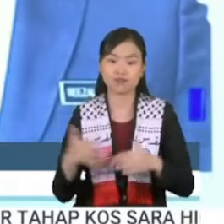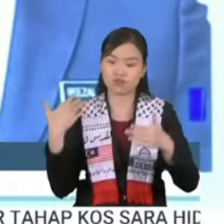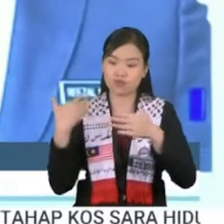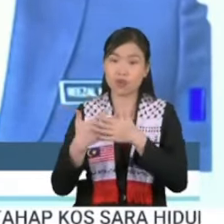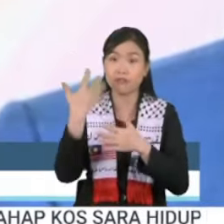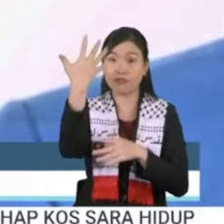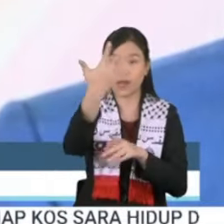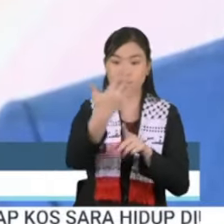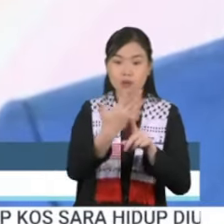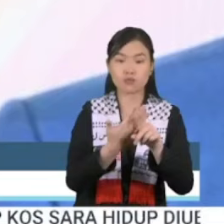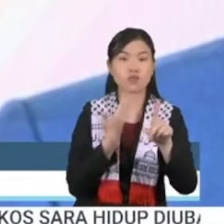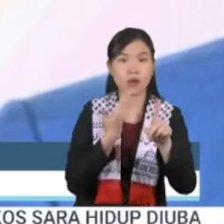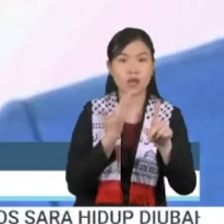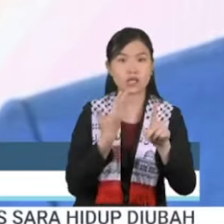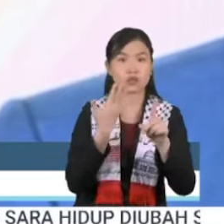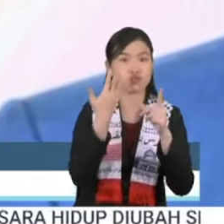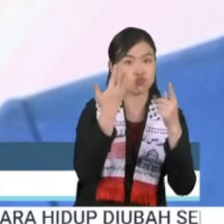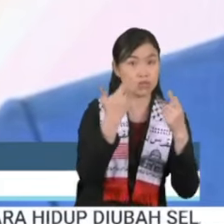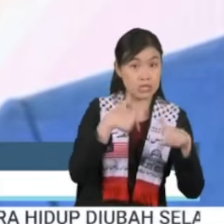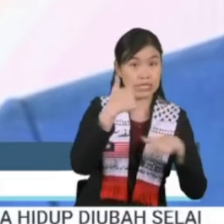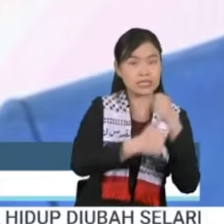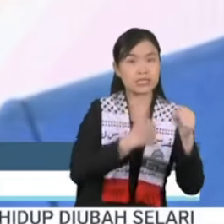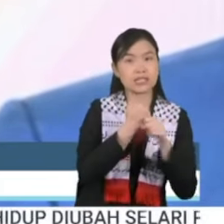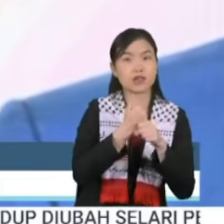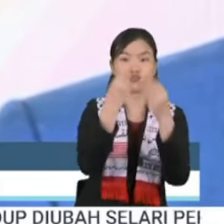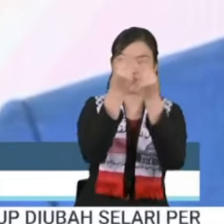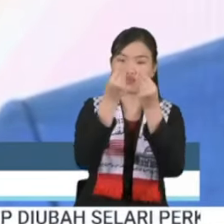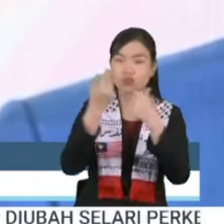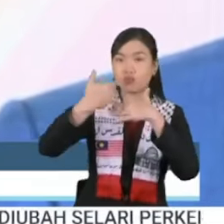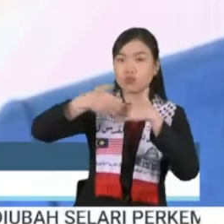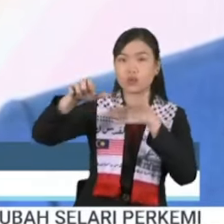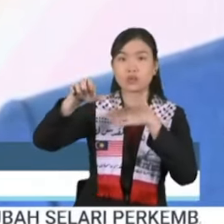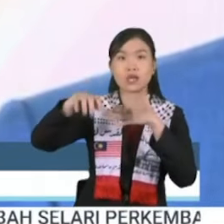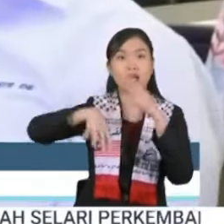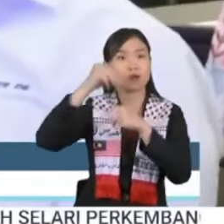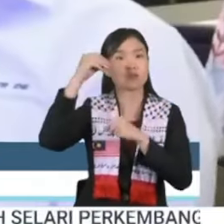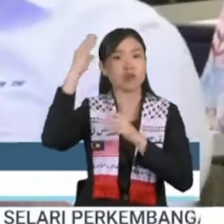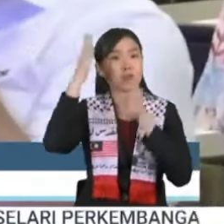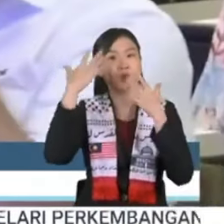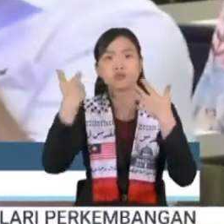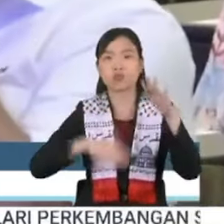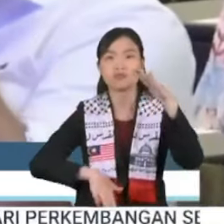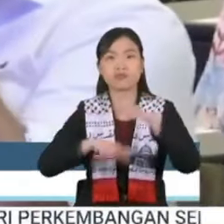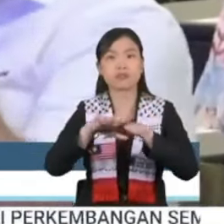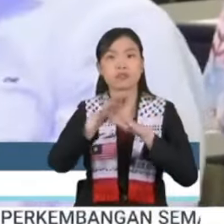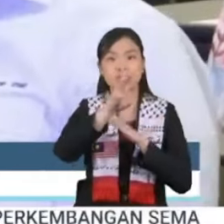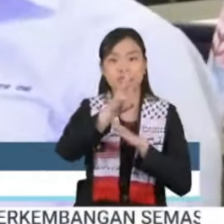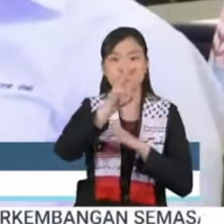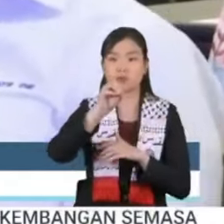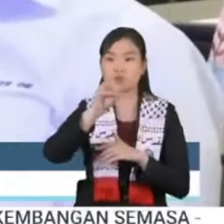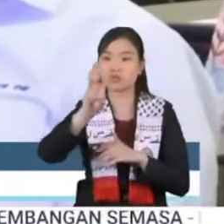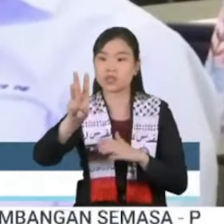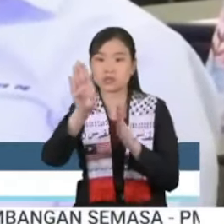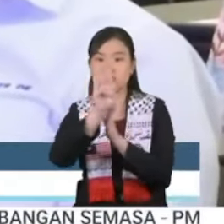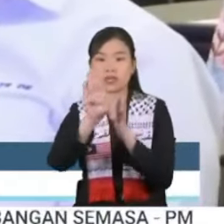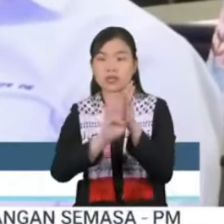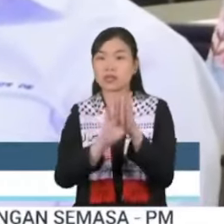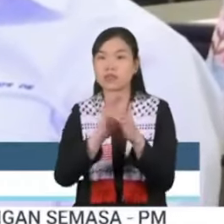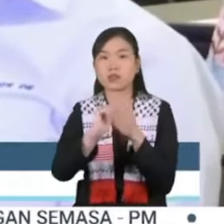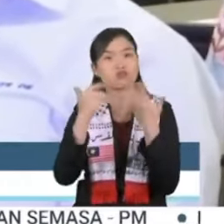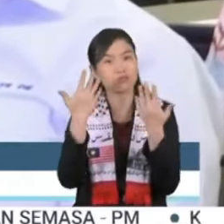Setakat 5 bulan pertama tahun ini, jumlah ekspor negara menunjukkan peningkatan mencapai nilai 606 bilion